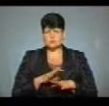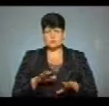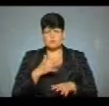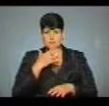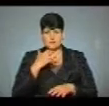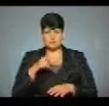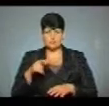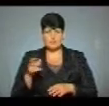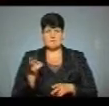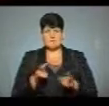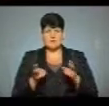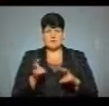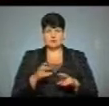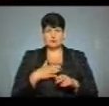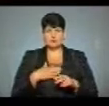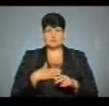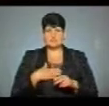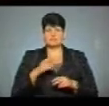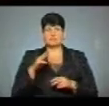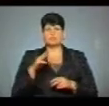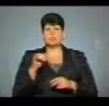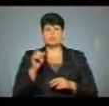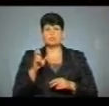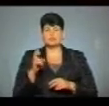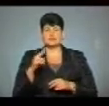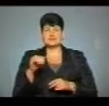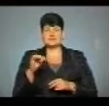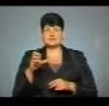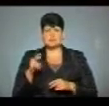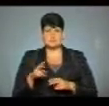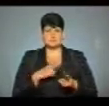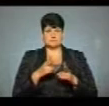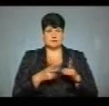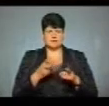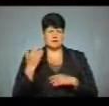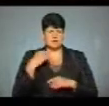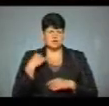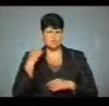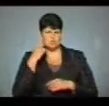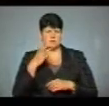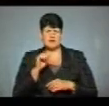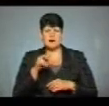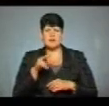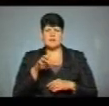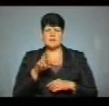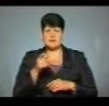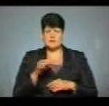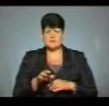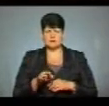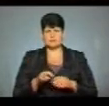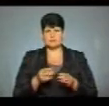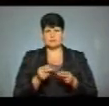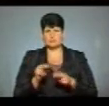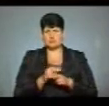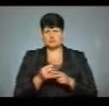людей приходять навіть до нас тут в диспансер, звертаються з такими скаргами. Спочатку думали, яка алергія, полікується людина, чуть попустить,